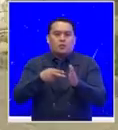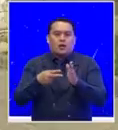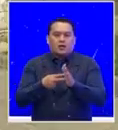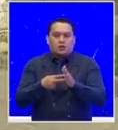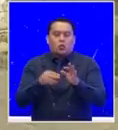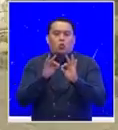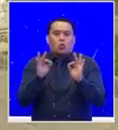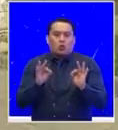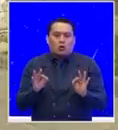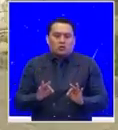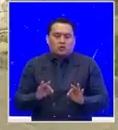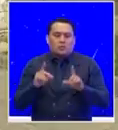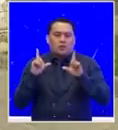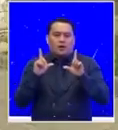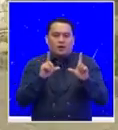Осенью планируем